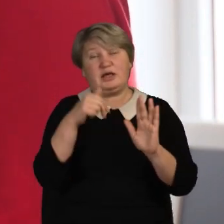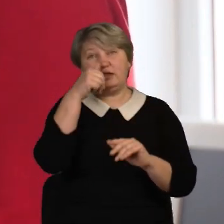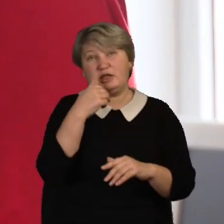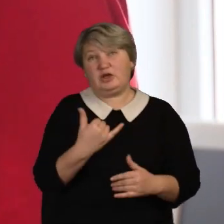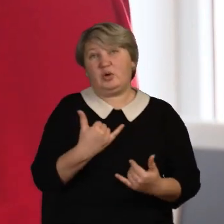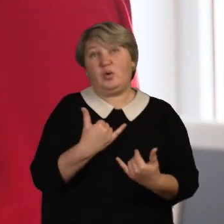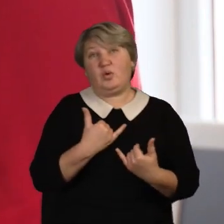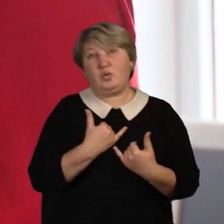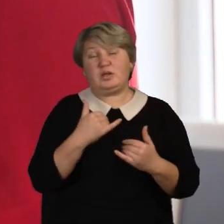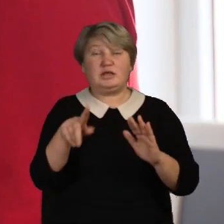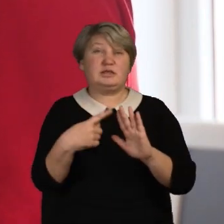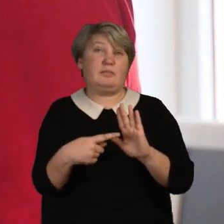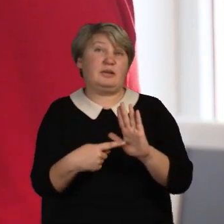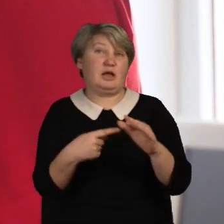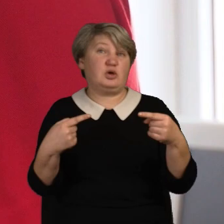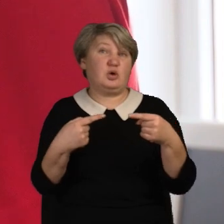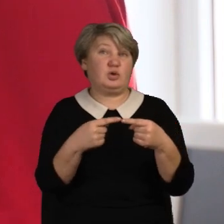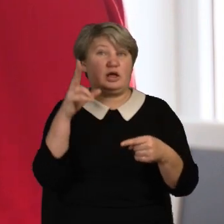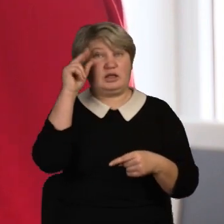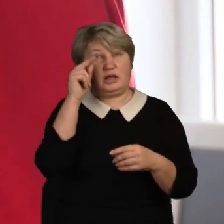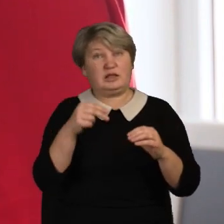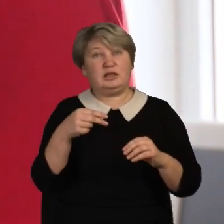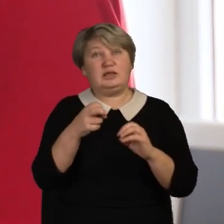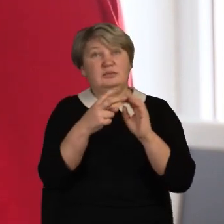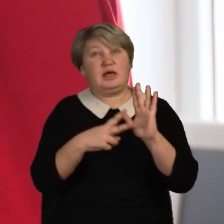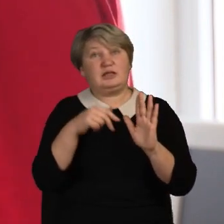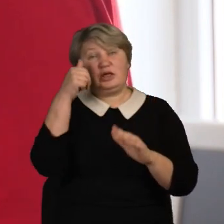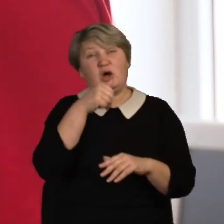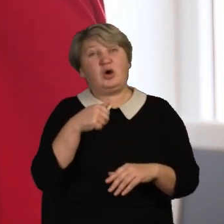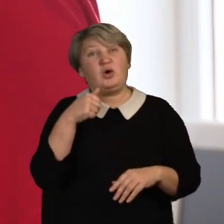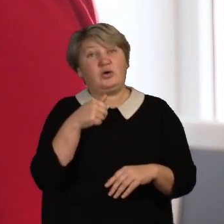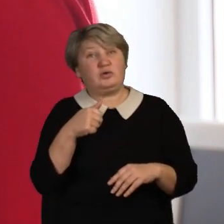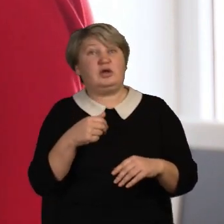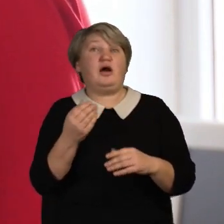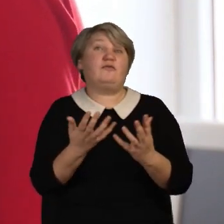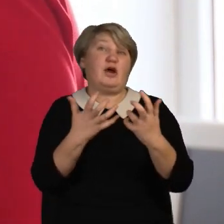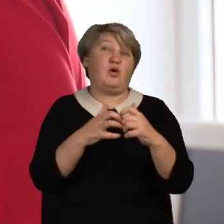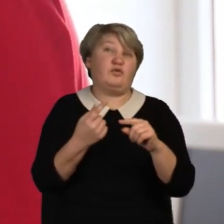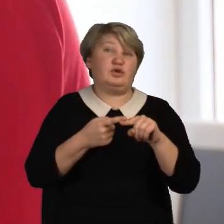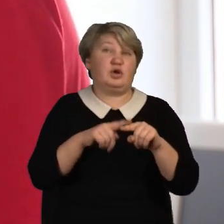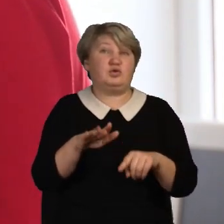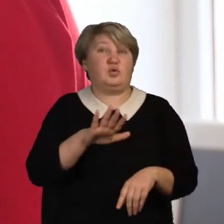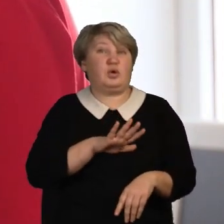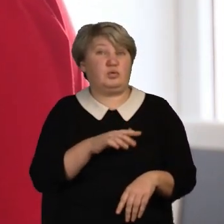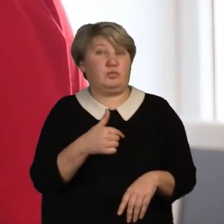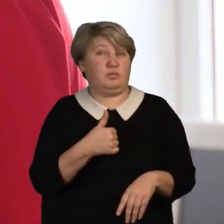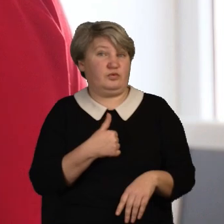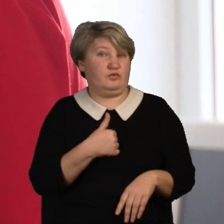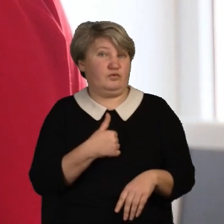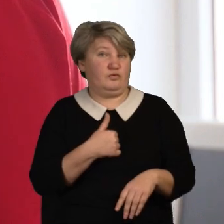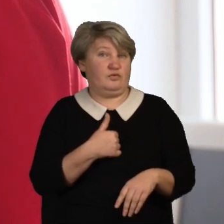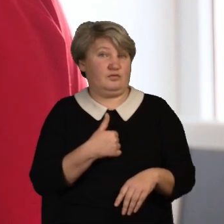це питання конкретної дати 17-й рік, а саме коли немає, а враховуючи те, що у нас був введений